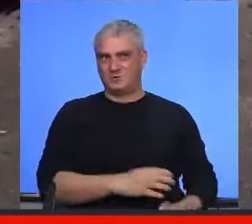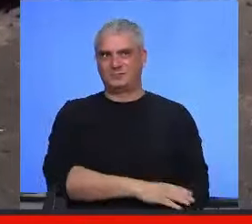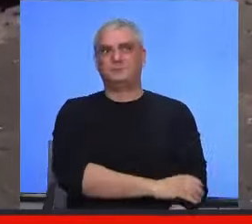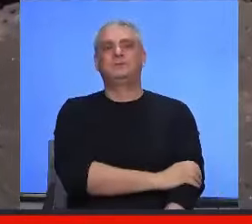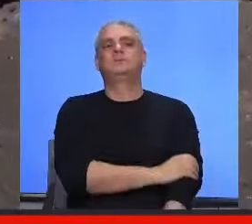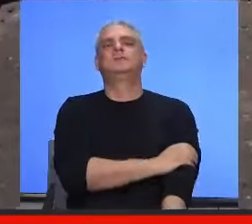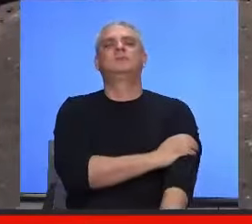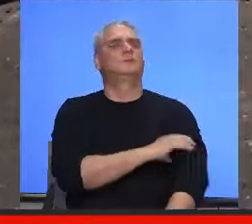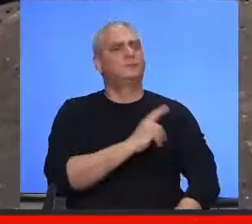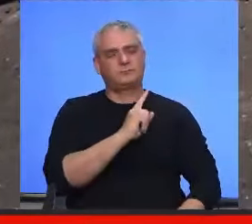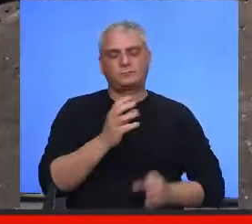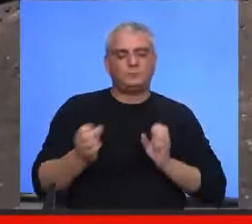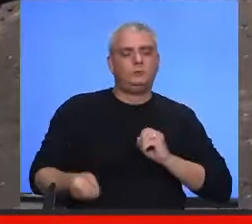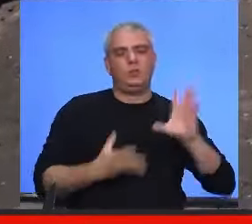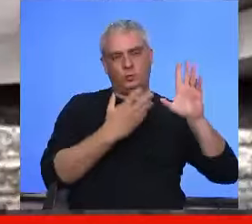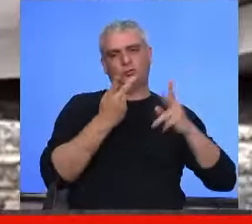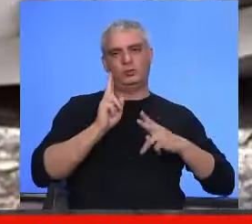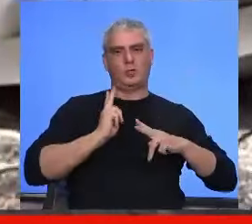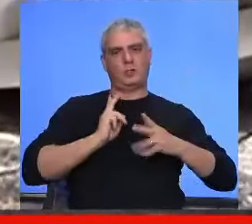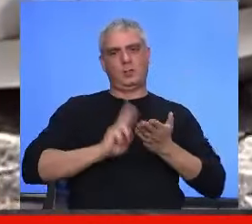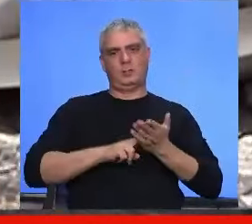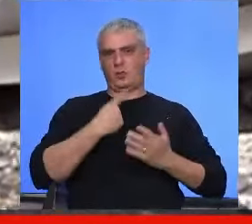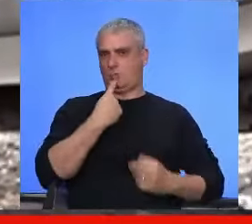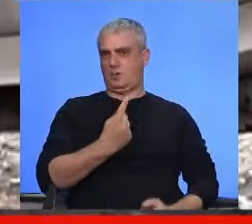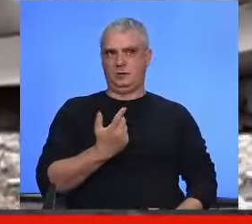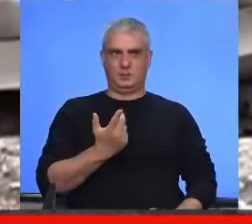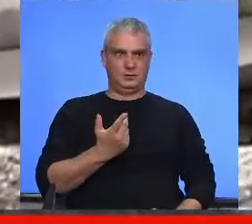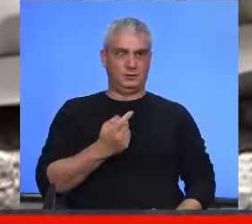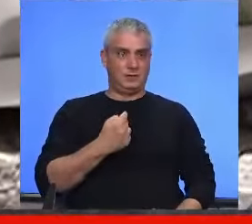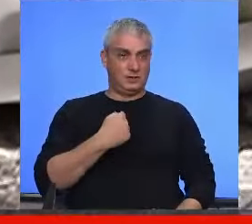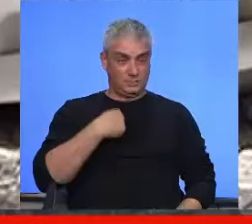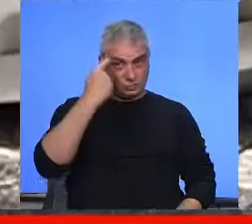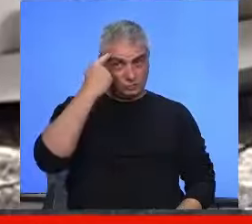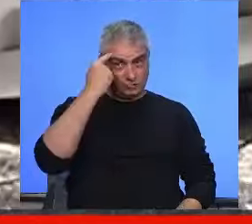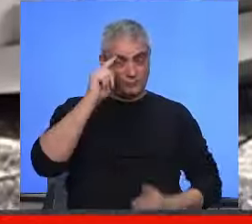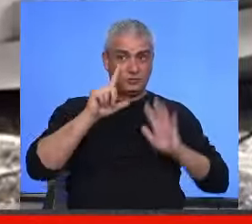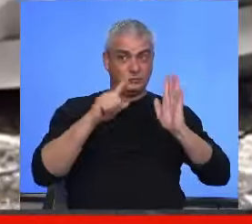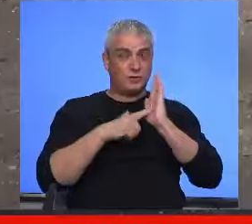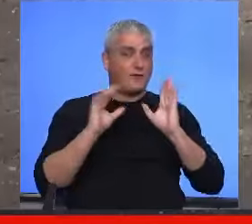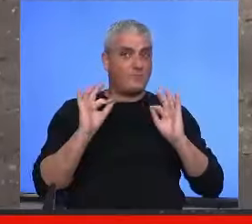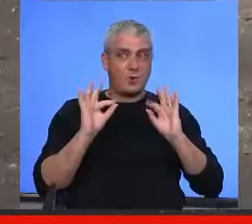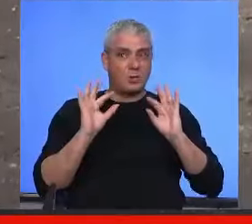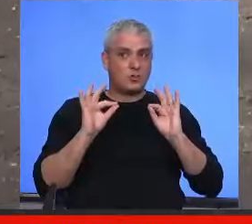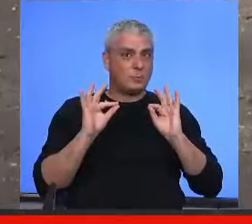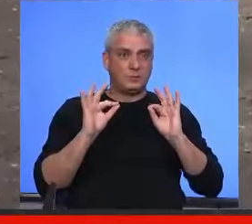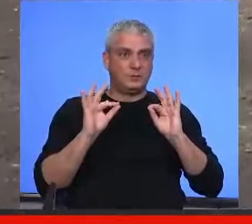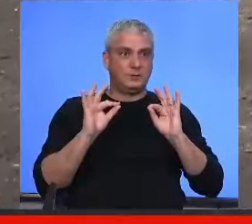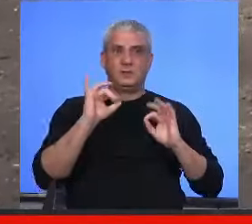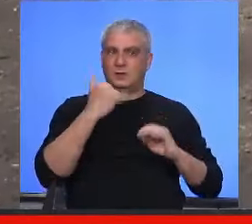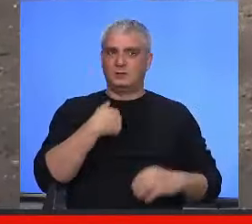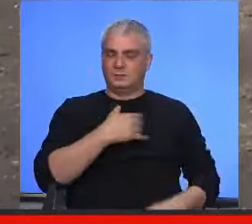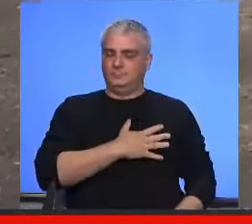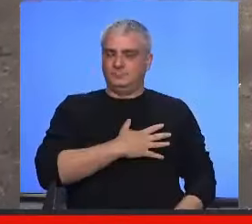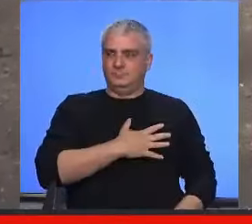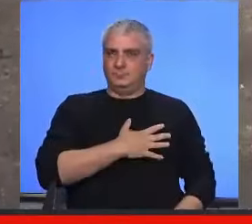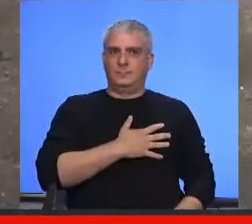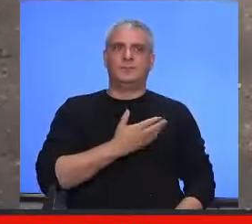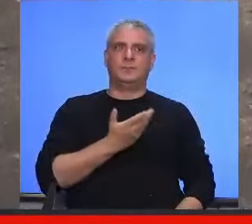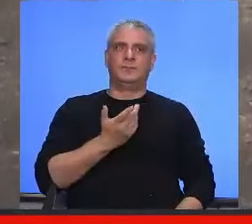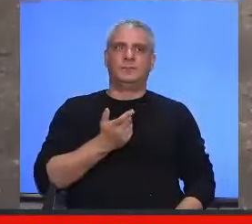עזבו לא הייתי אומר, גורשו יותר מדויק. כשאני חושב על 7 לאוקטובר, כן משאיר לי